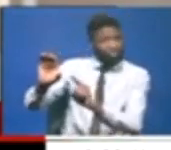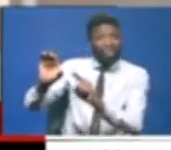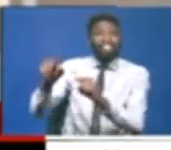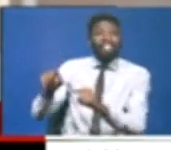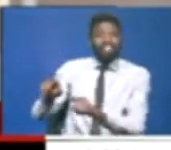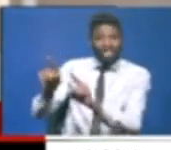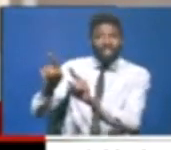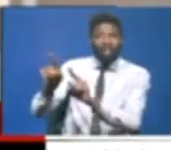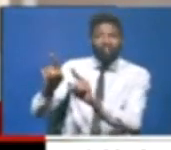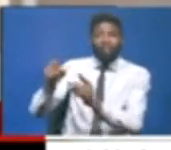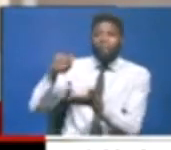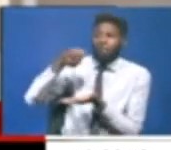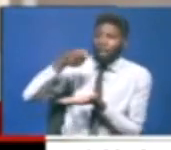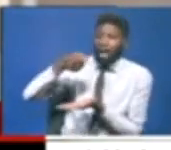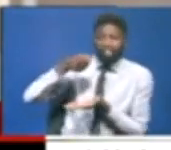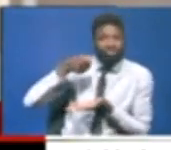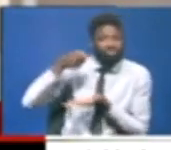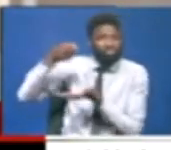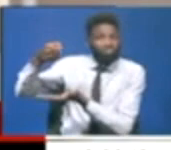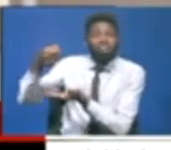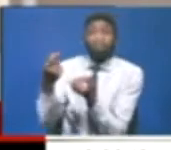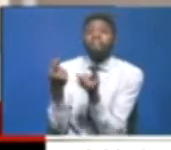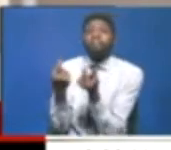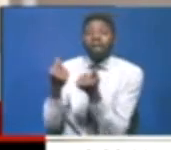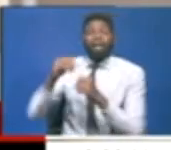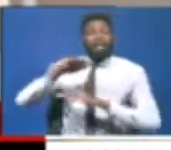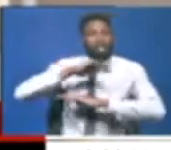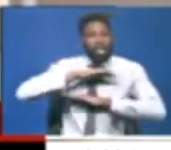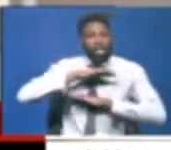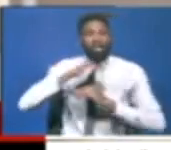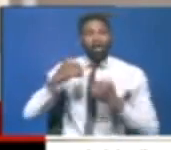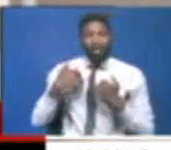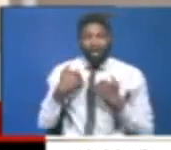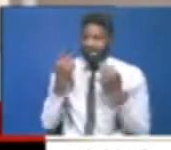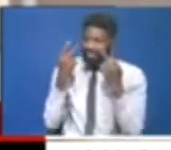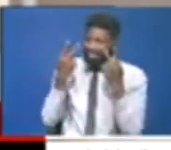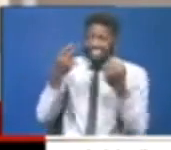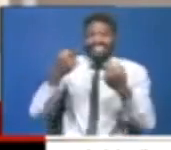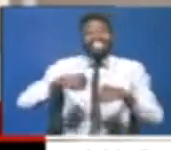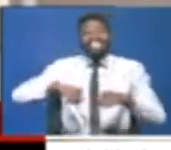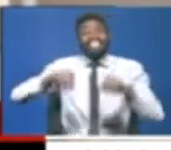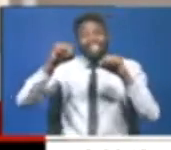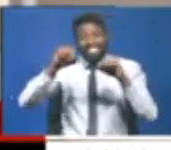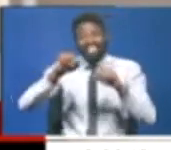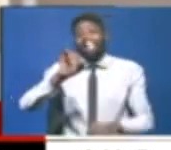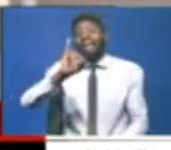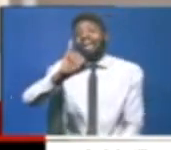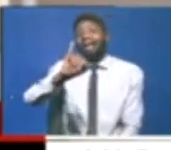walipewa bajeti ya kutosha, na tulimwona mwenyekiti wa tume huru akisema ya kuwa